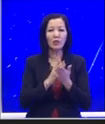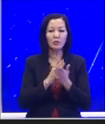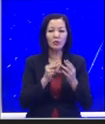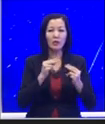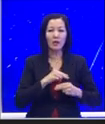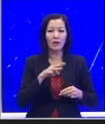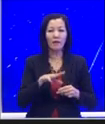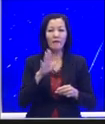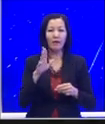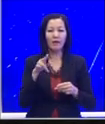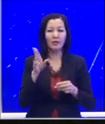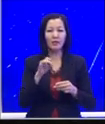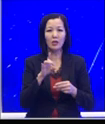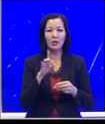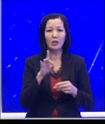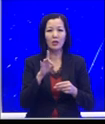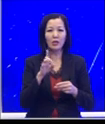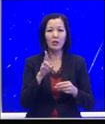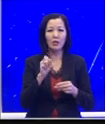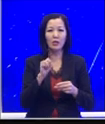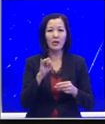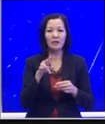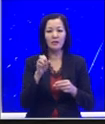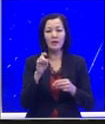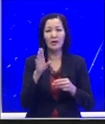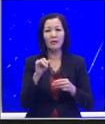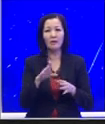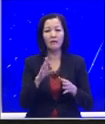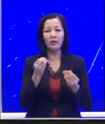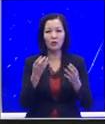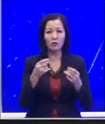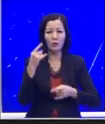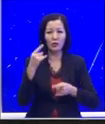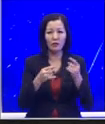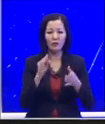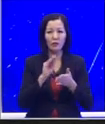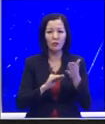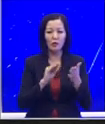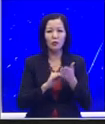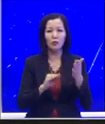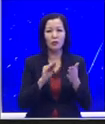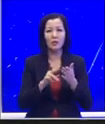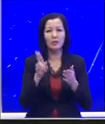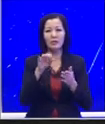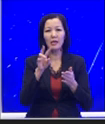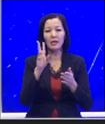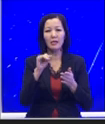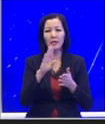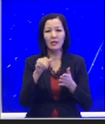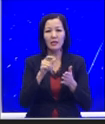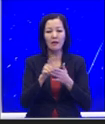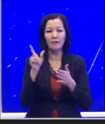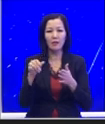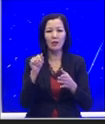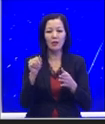МВД СССР Рустем Хайдаров, выпускающий редактор информбюро.кз Дана Круглова, а также командир разбившегося